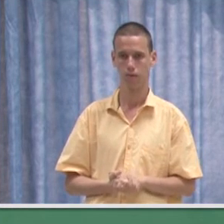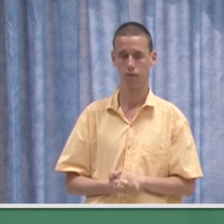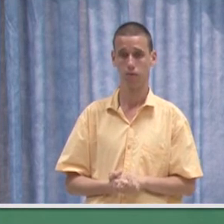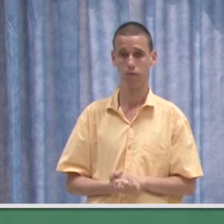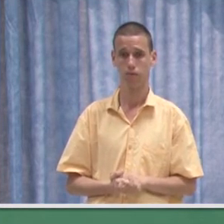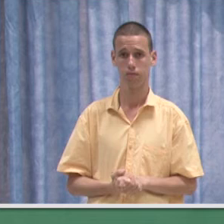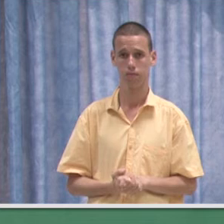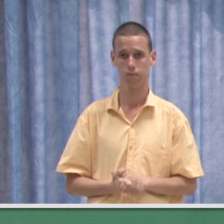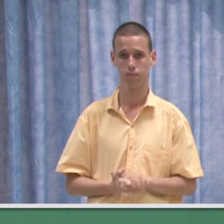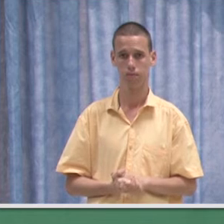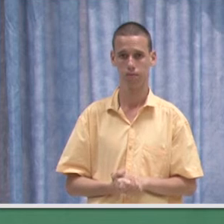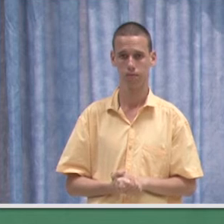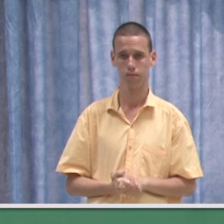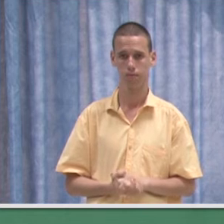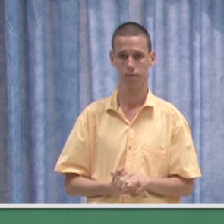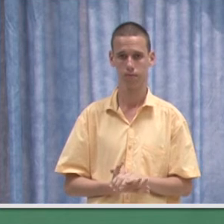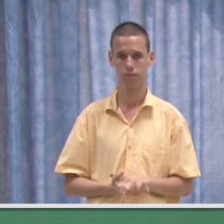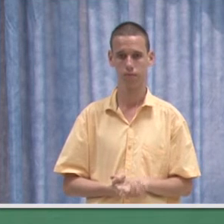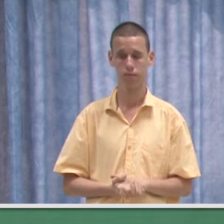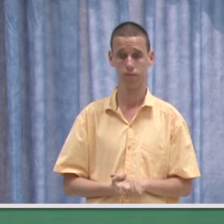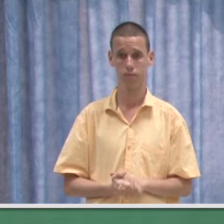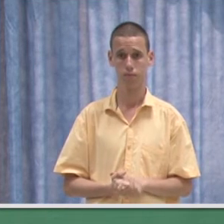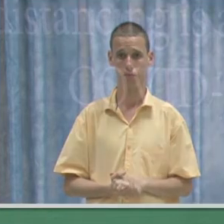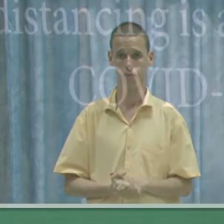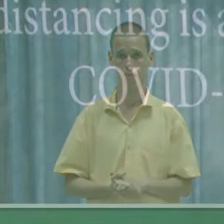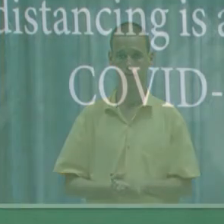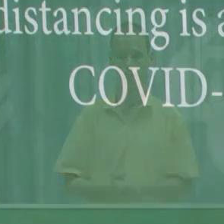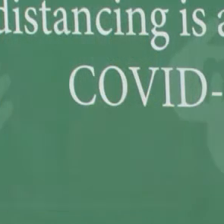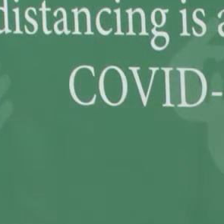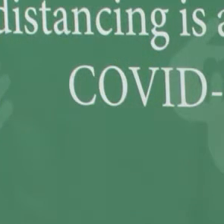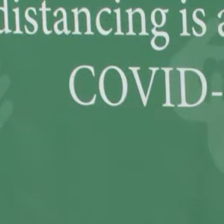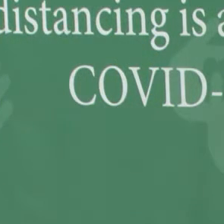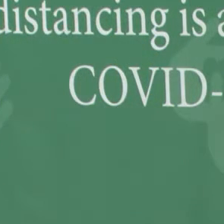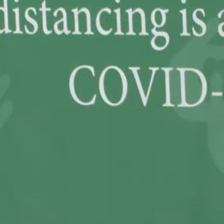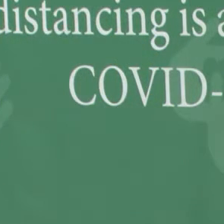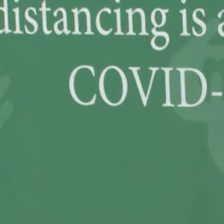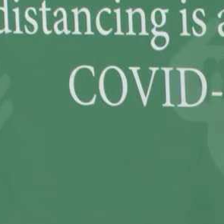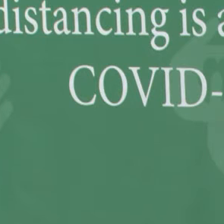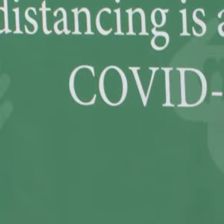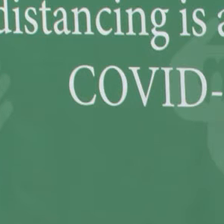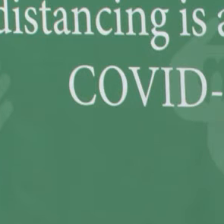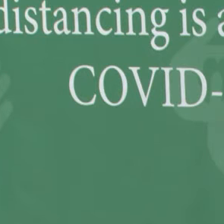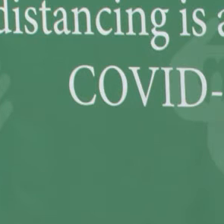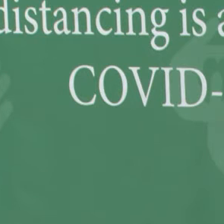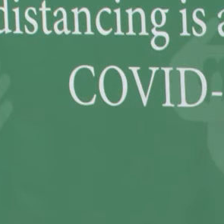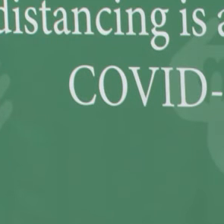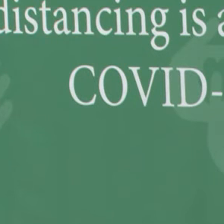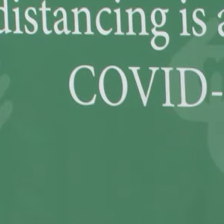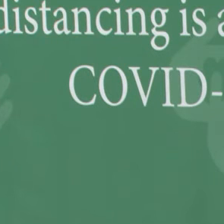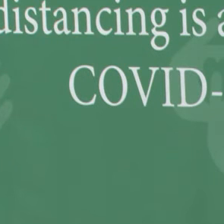our active patients have been discharged, they've recovered. Dr. Louange will talk about the quarantine